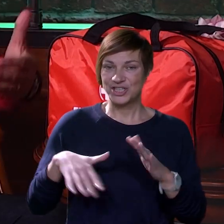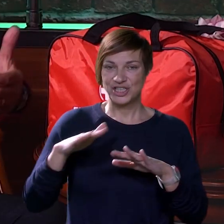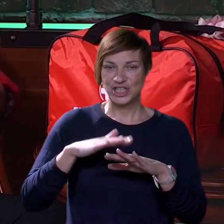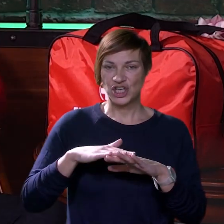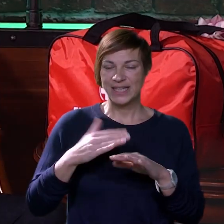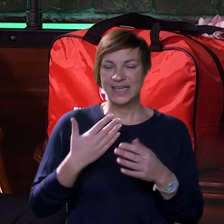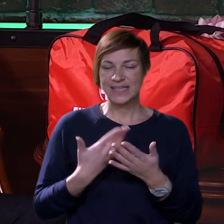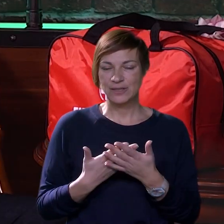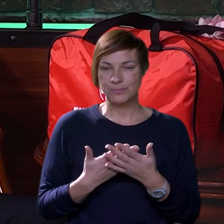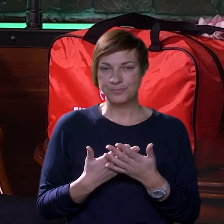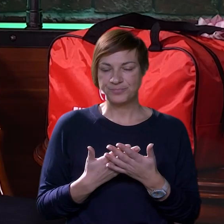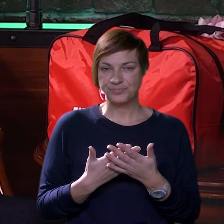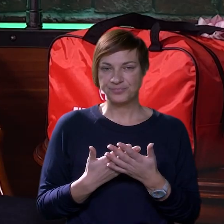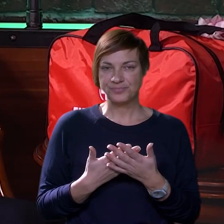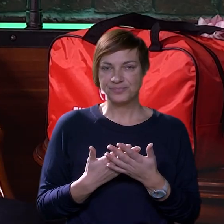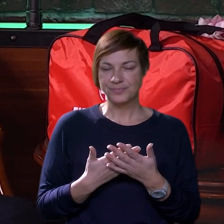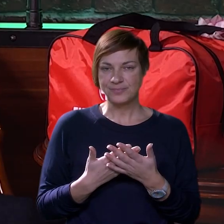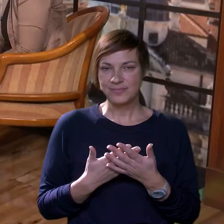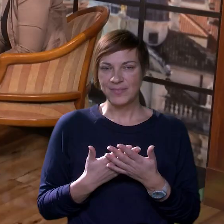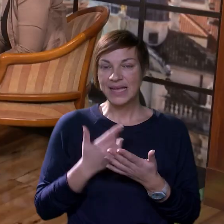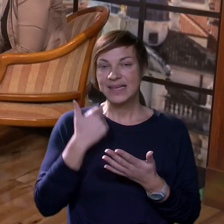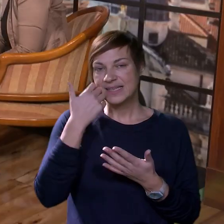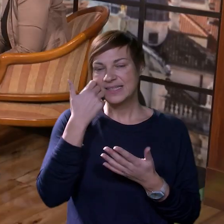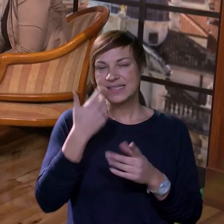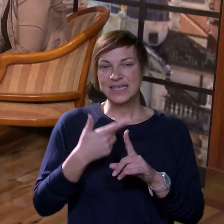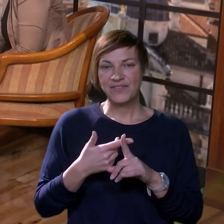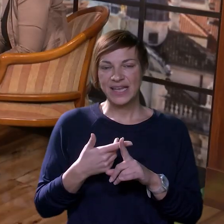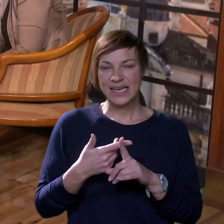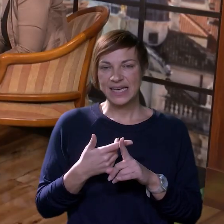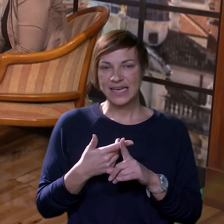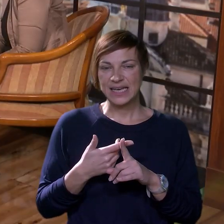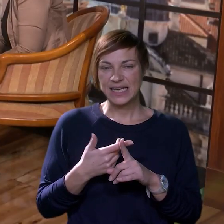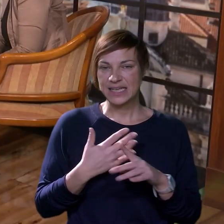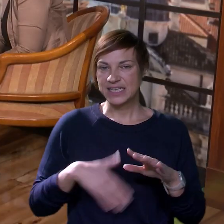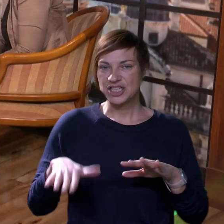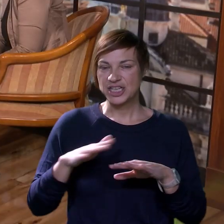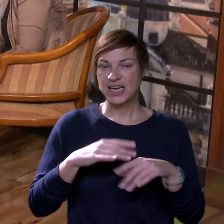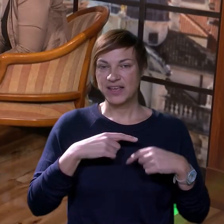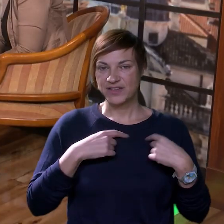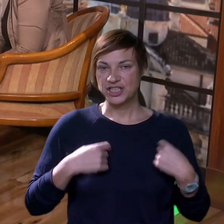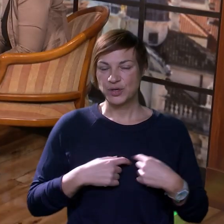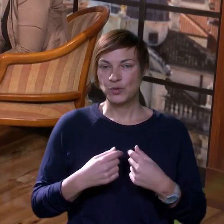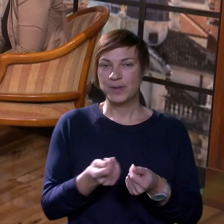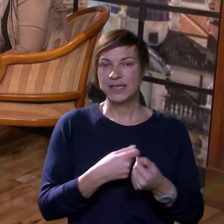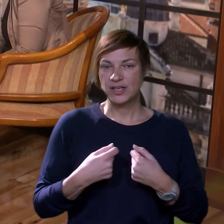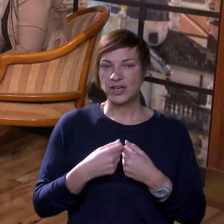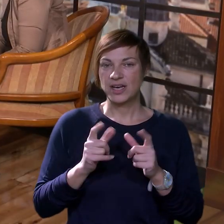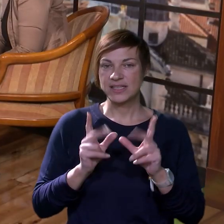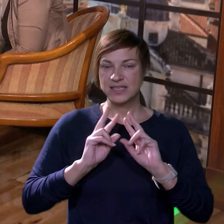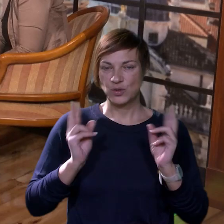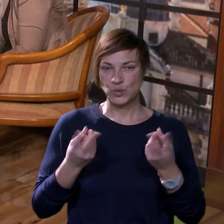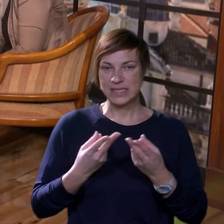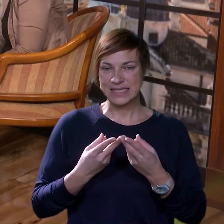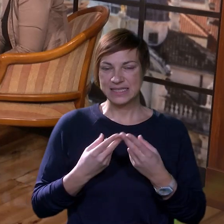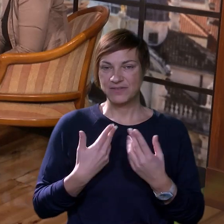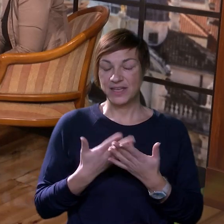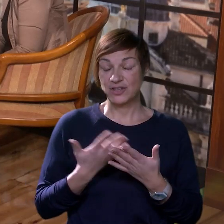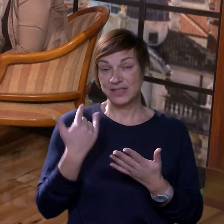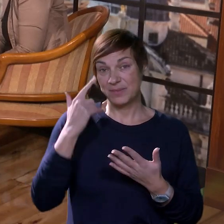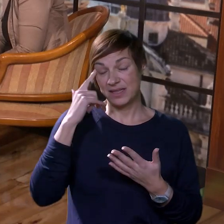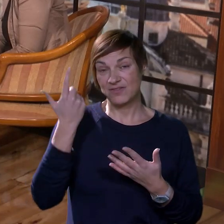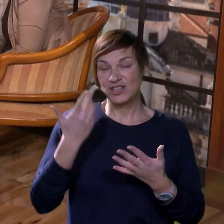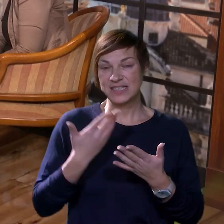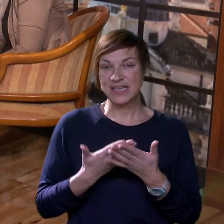raditi. Još dodati. Jer Crveni križ je najveća humanitarna organizacija u svijetu. To